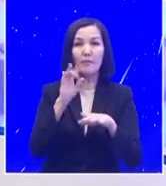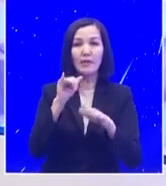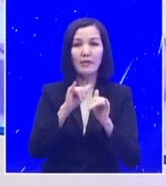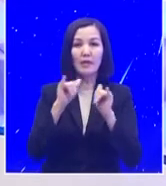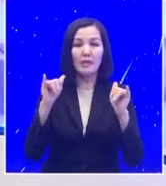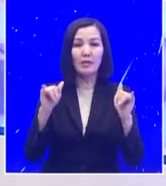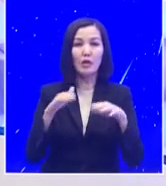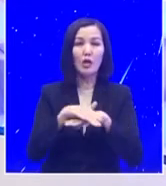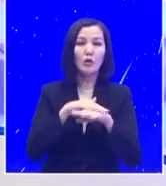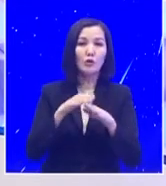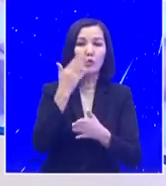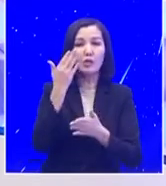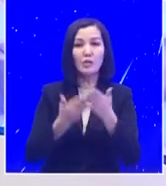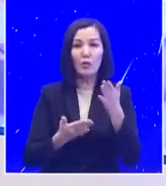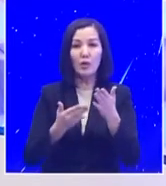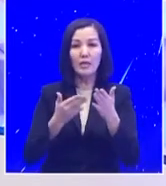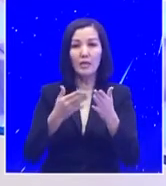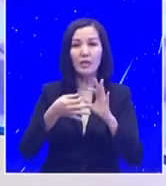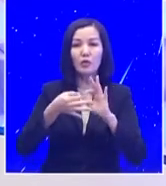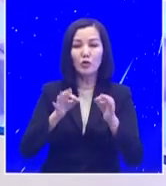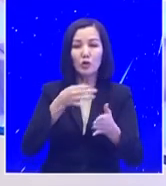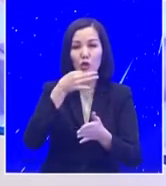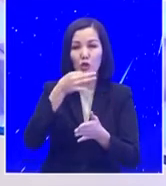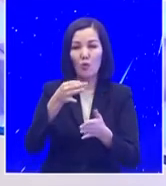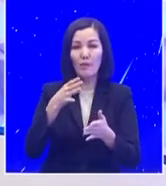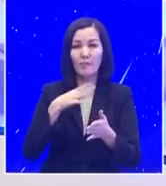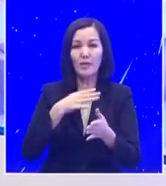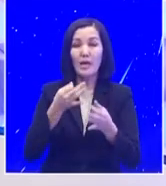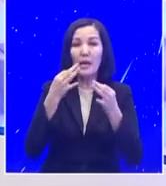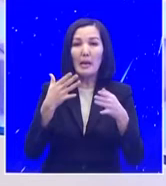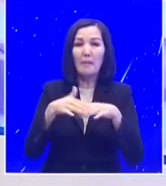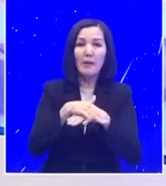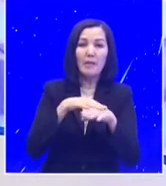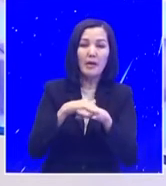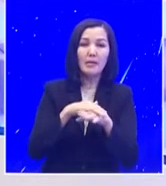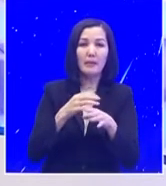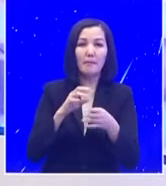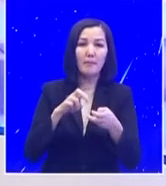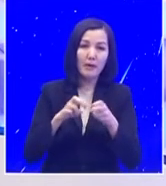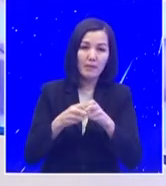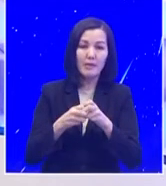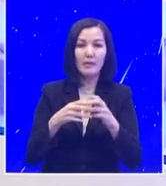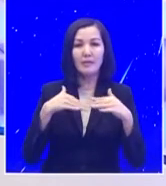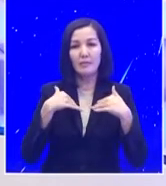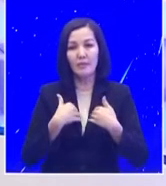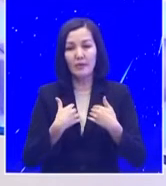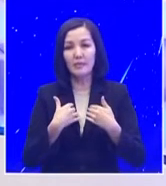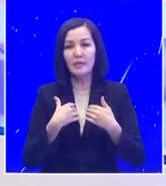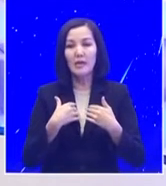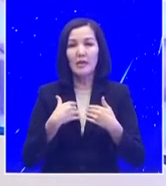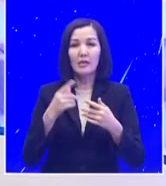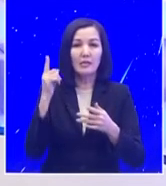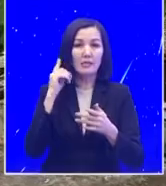Баталов арттырды. Тұрғындар сауалдарына маңызды тұстарында өз жауап берді. Қарапайым халықтың мұң мұқтажын түртіп алды.